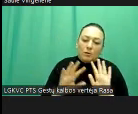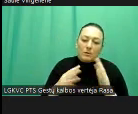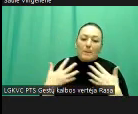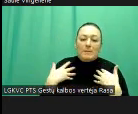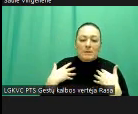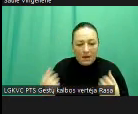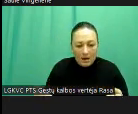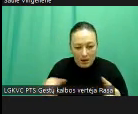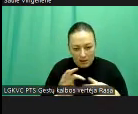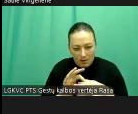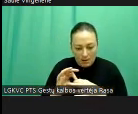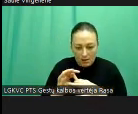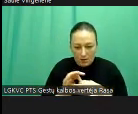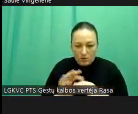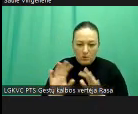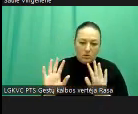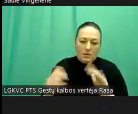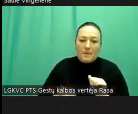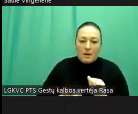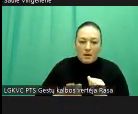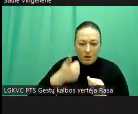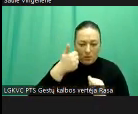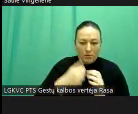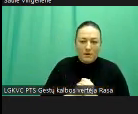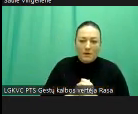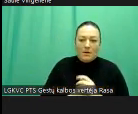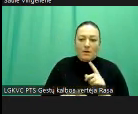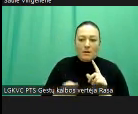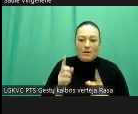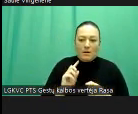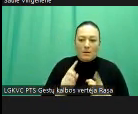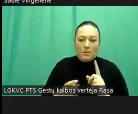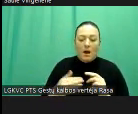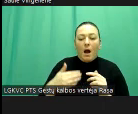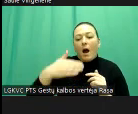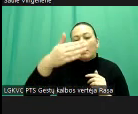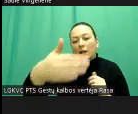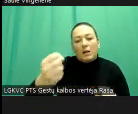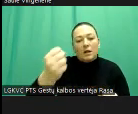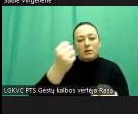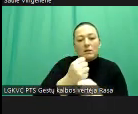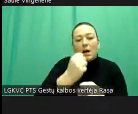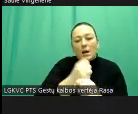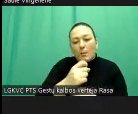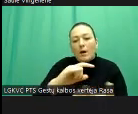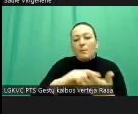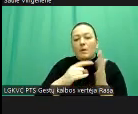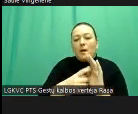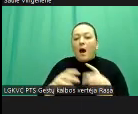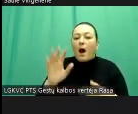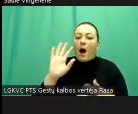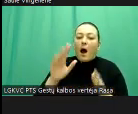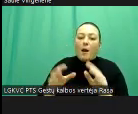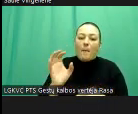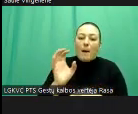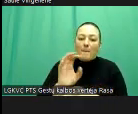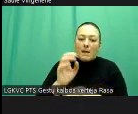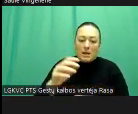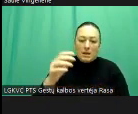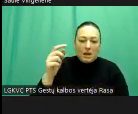sveikata, gerovė, arba ateities darbai, arba dirbtinis intelektas. Tai